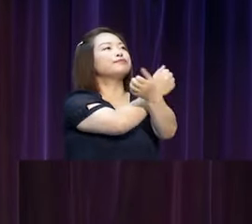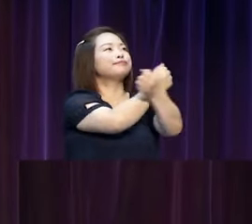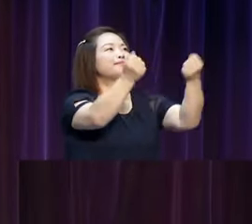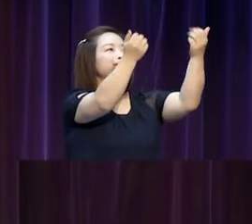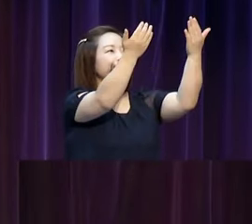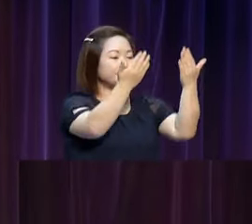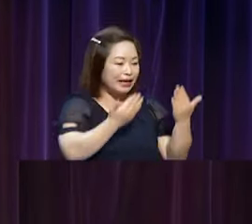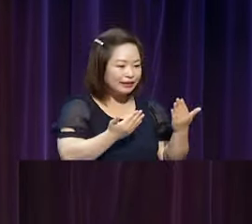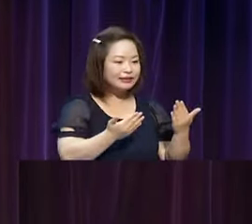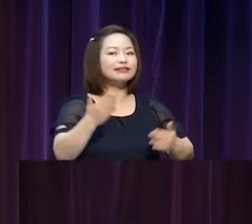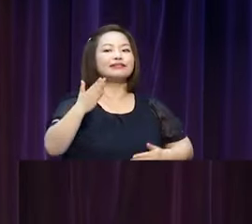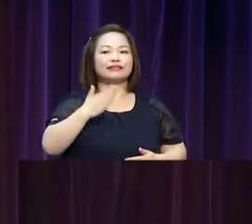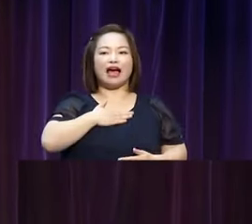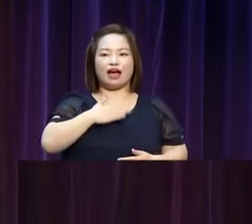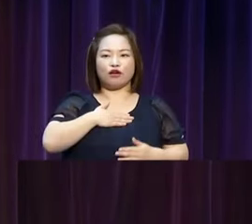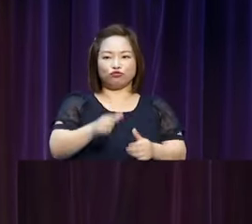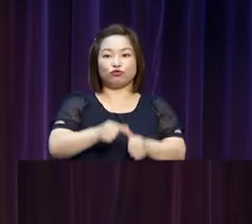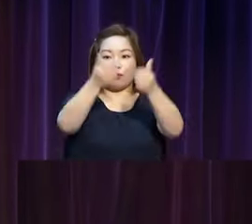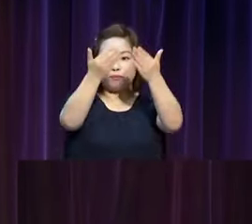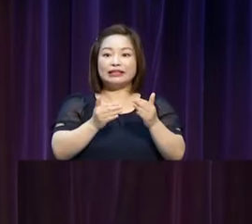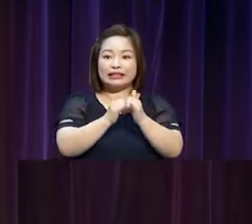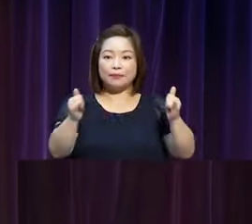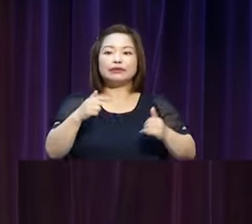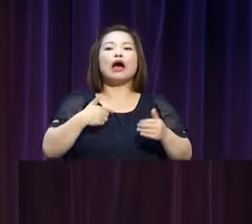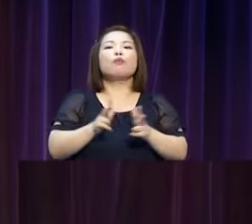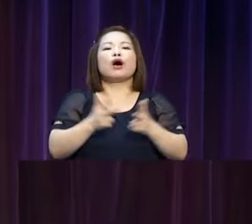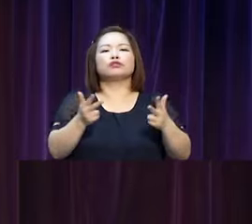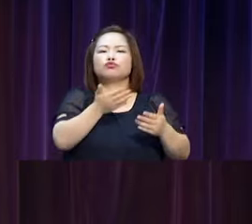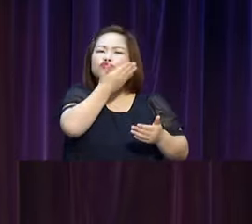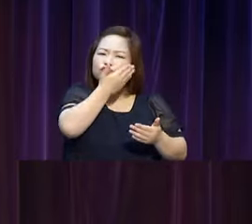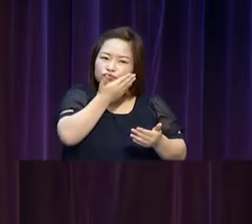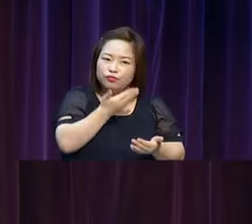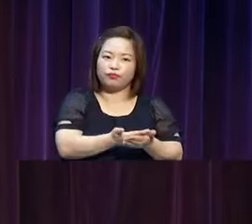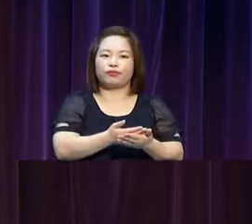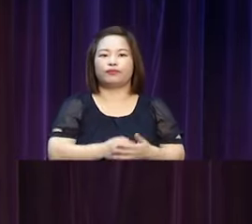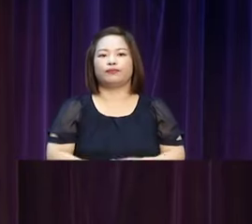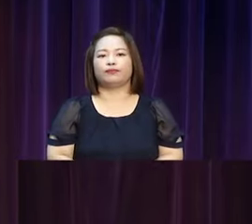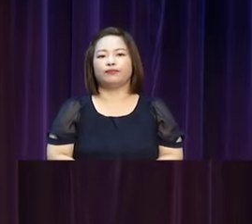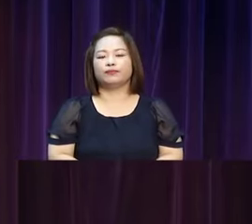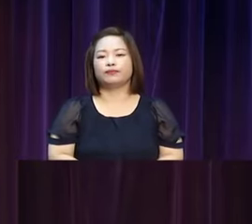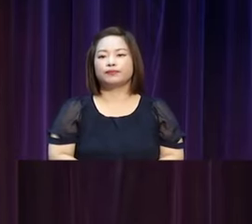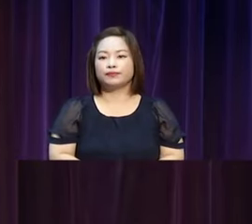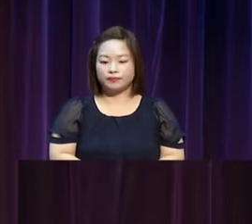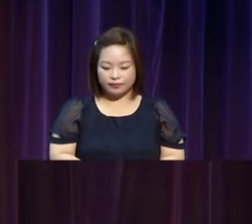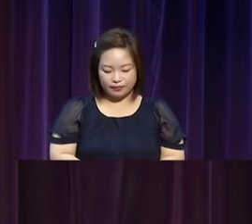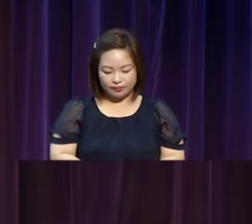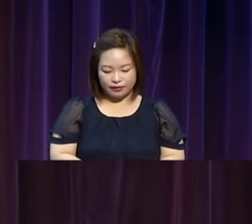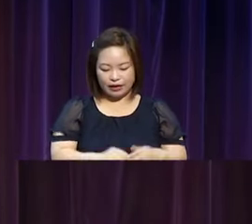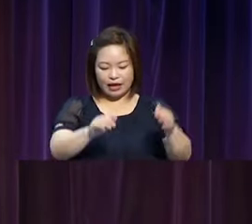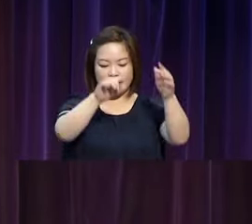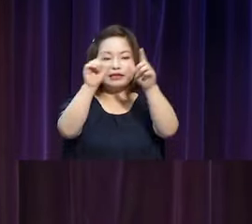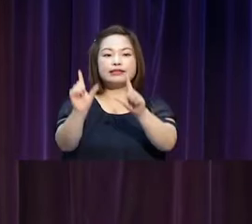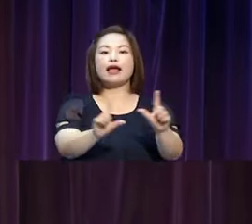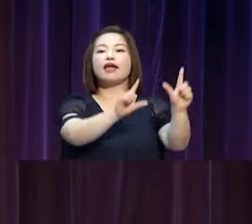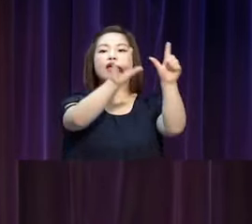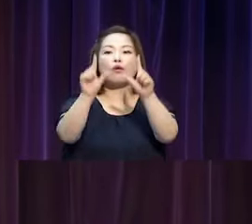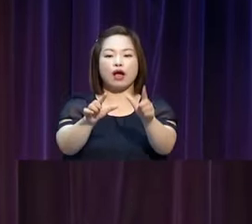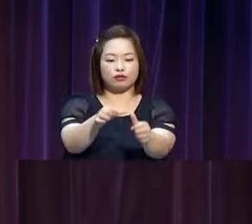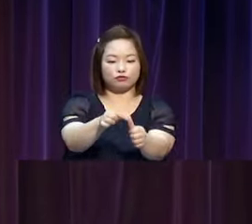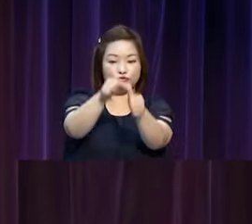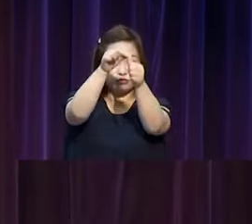한 사람이 중요한 겁니다. 마음을 어떻게 가질 거냐. 자, 이 생활의 구원이라고 하는